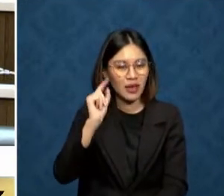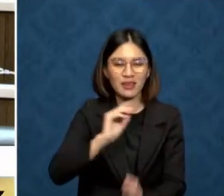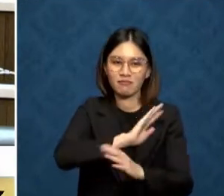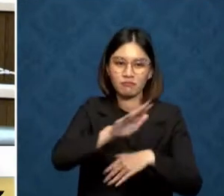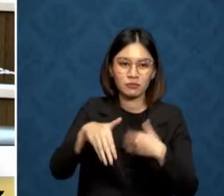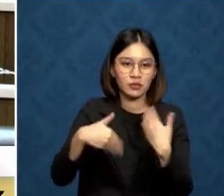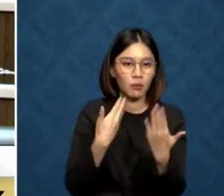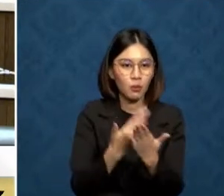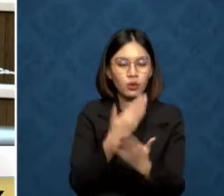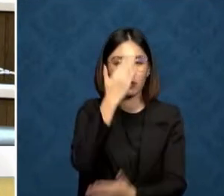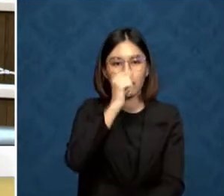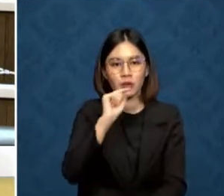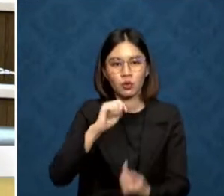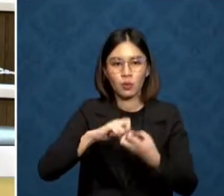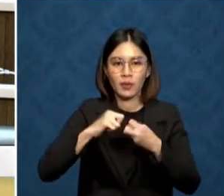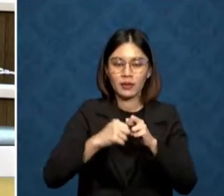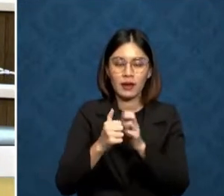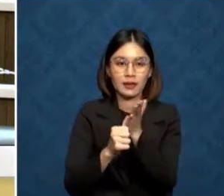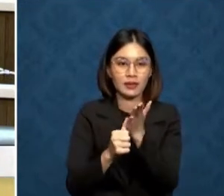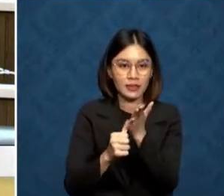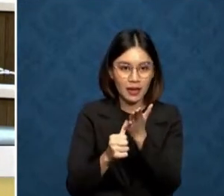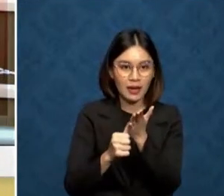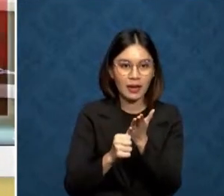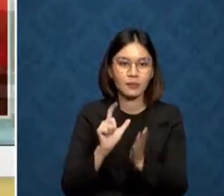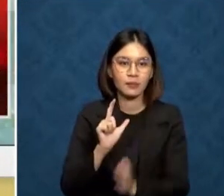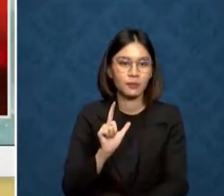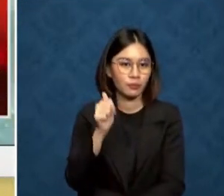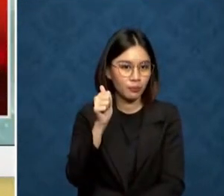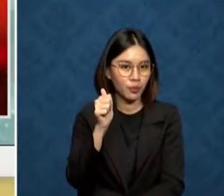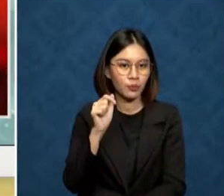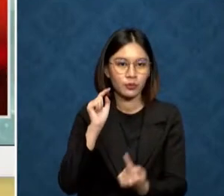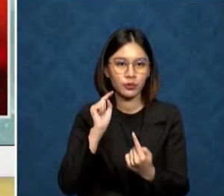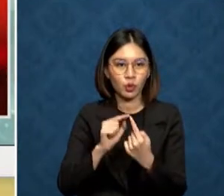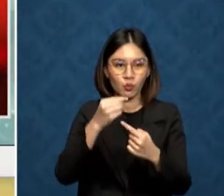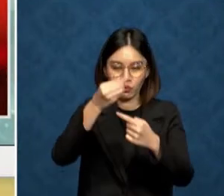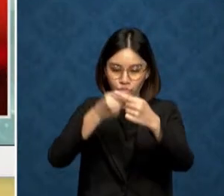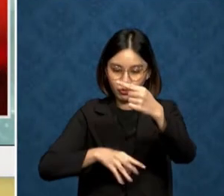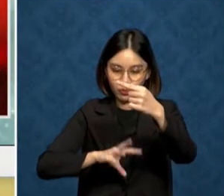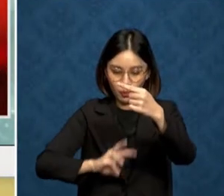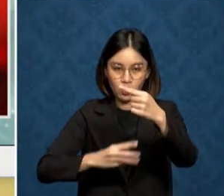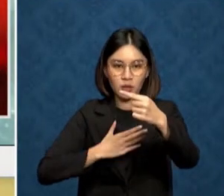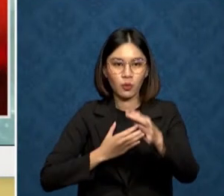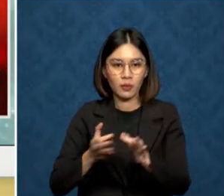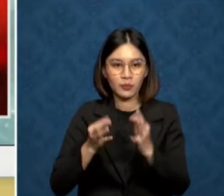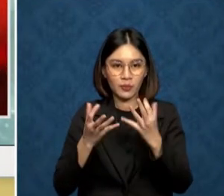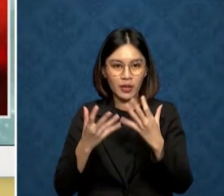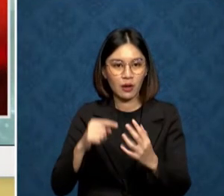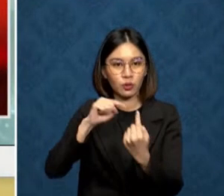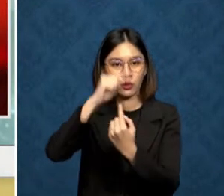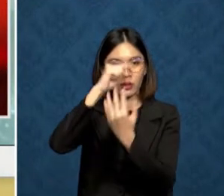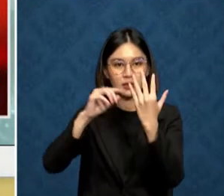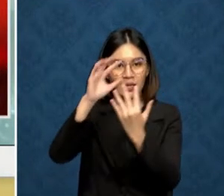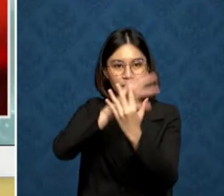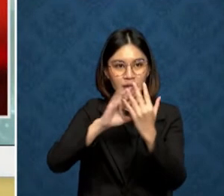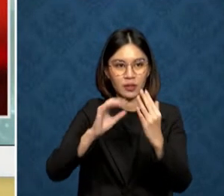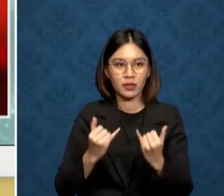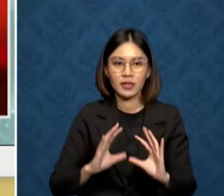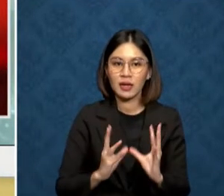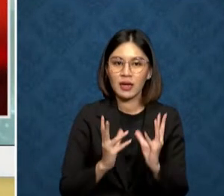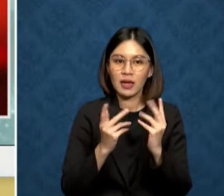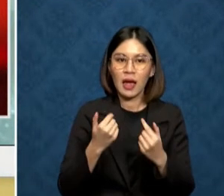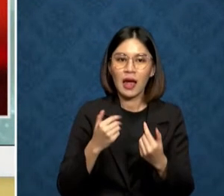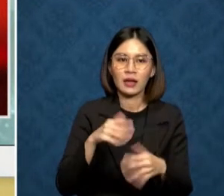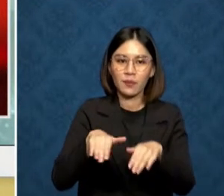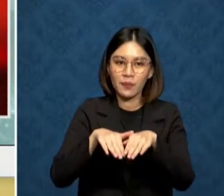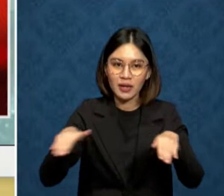รวมเพื่อให้การแ้ขายปัญหาหลักทั้ง 6 ที่ผมได้เรีนไปแล้ว ของประเทศนั้นหายไป และอยาก